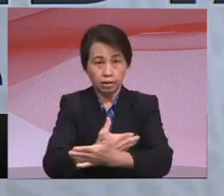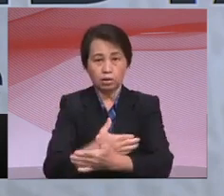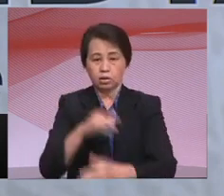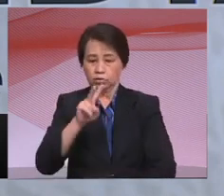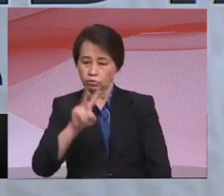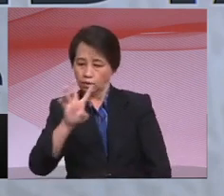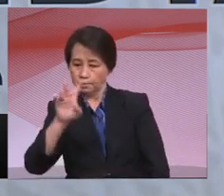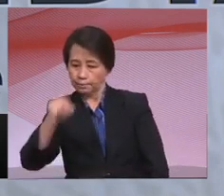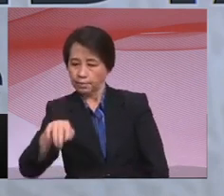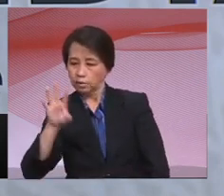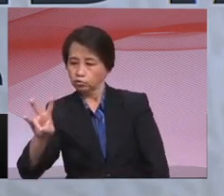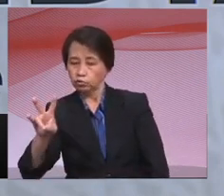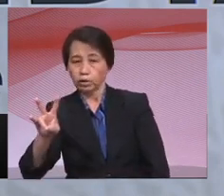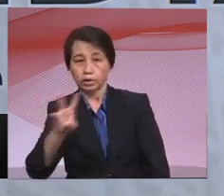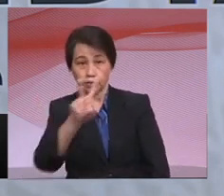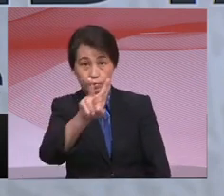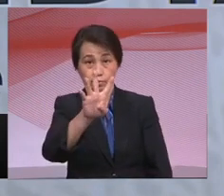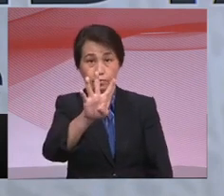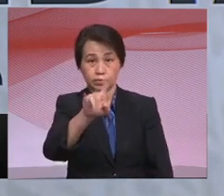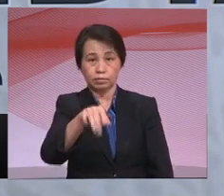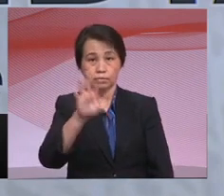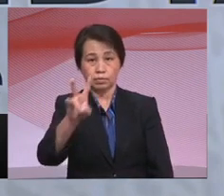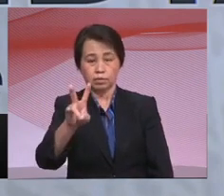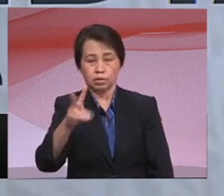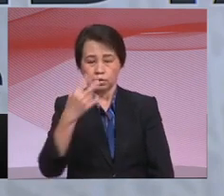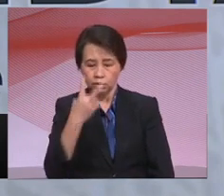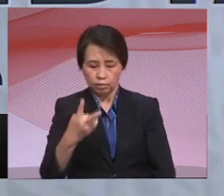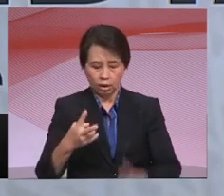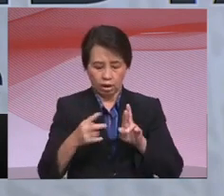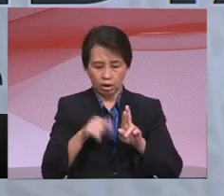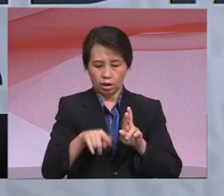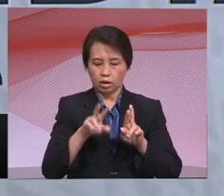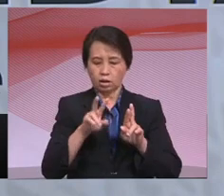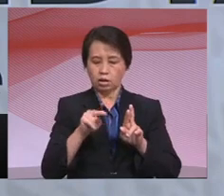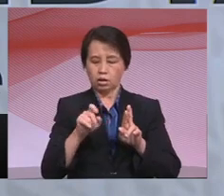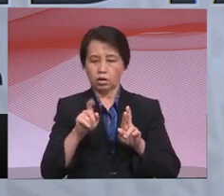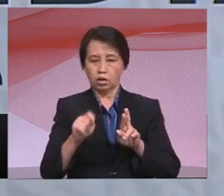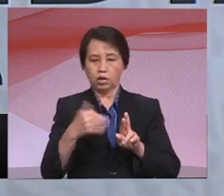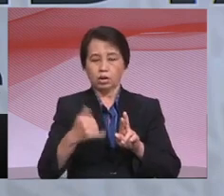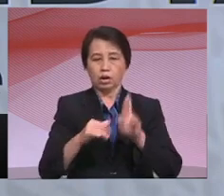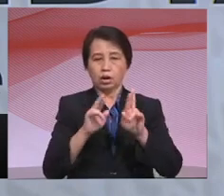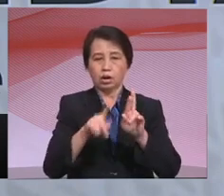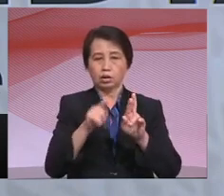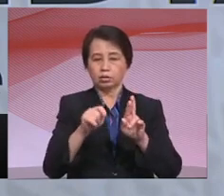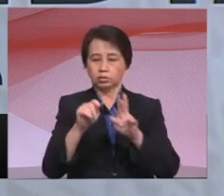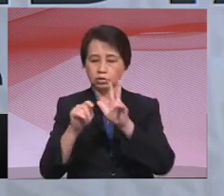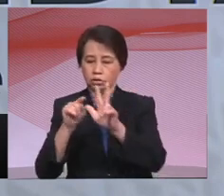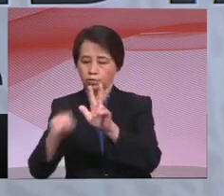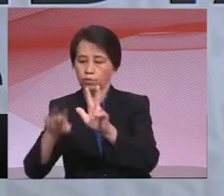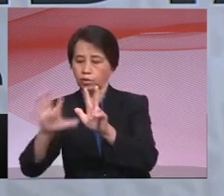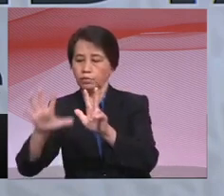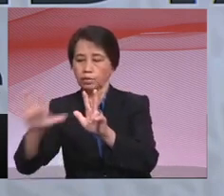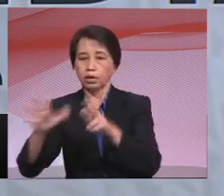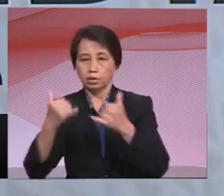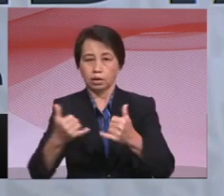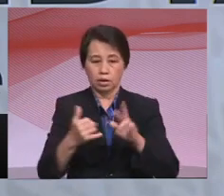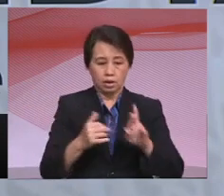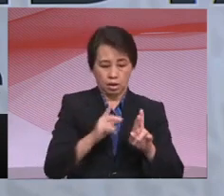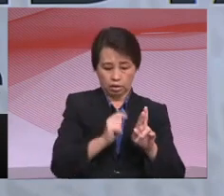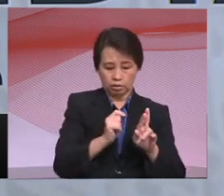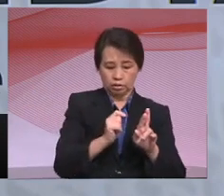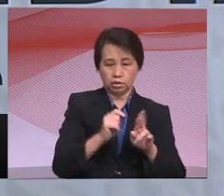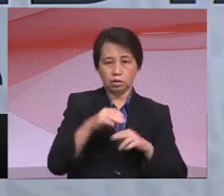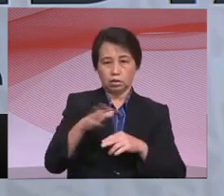Julai kita dapati R0 ataupun RT. Kita mula dengan R0 3.55, lepas tu RT